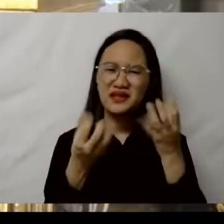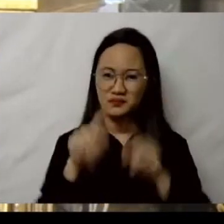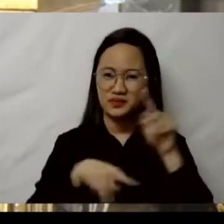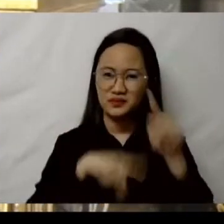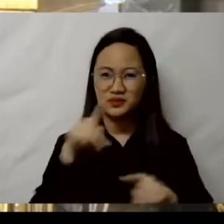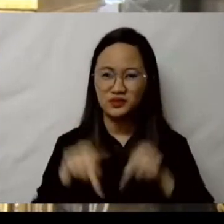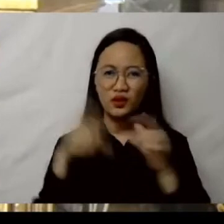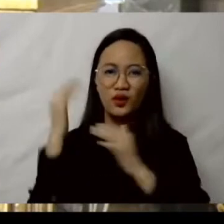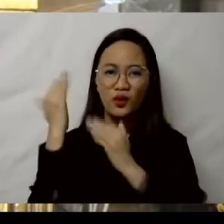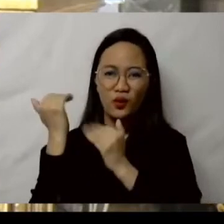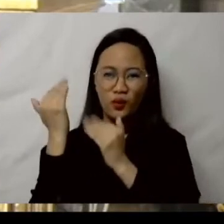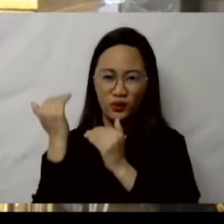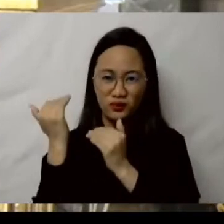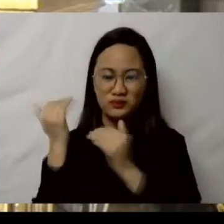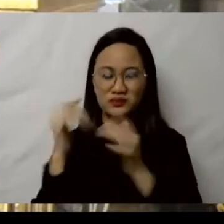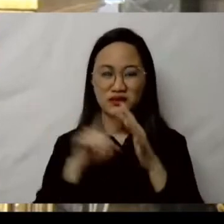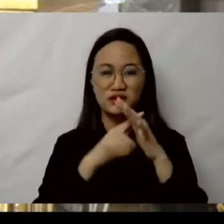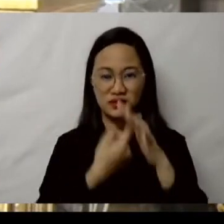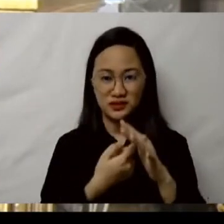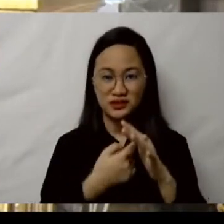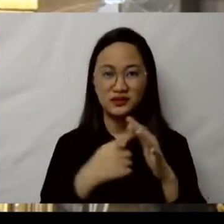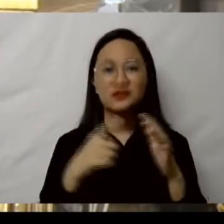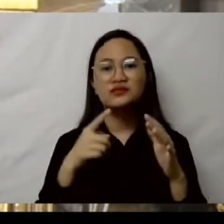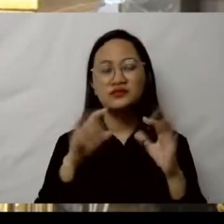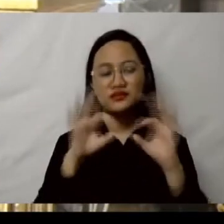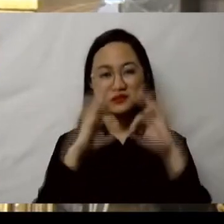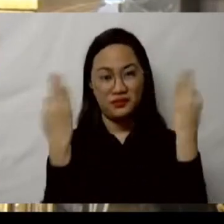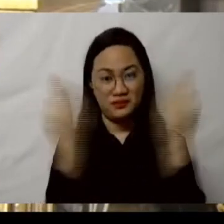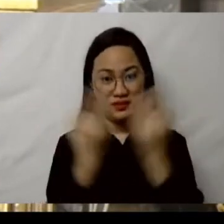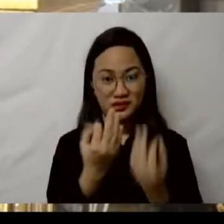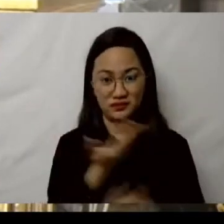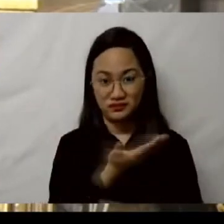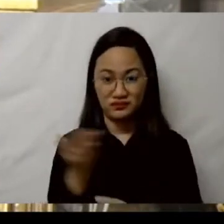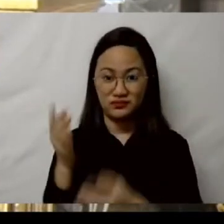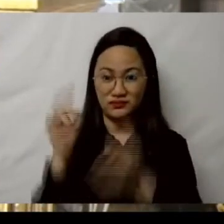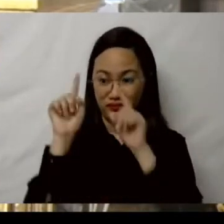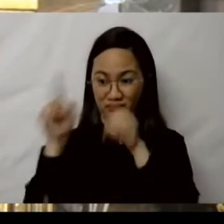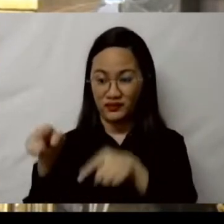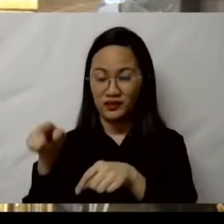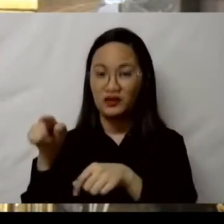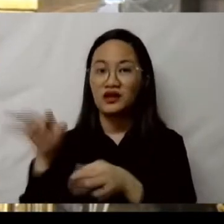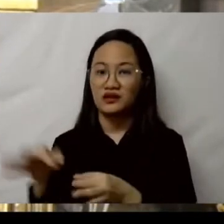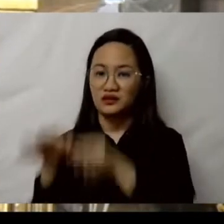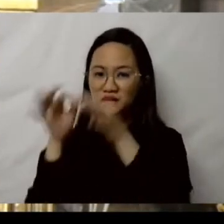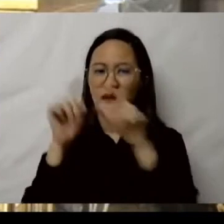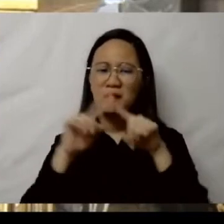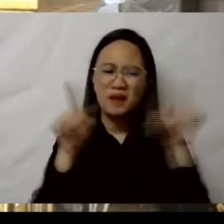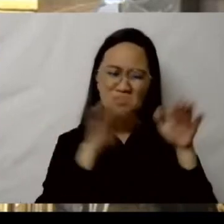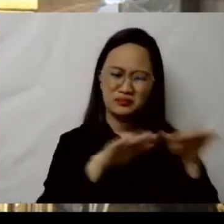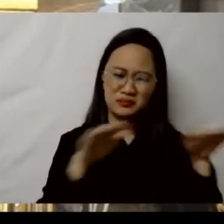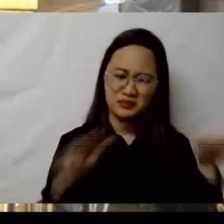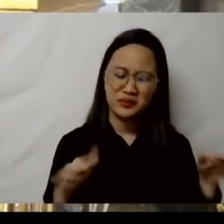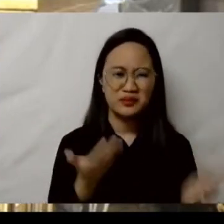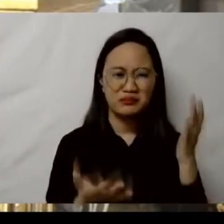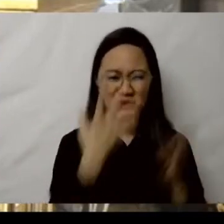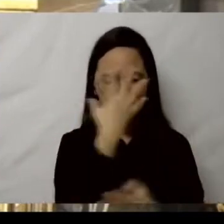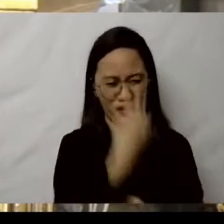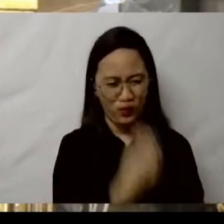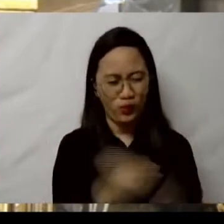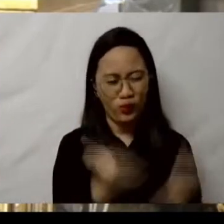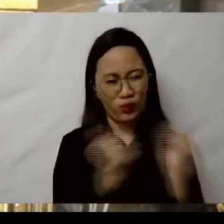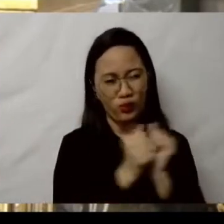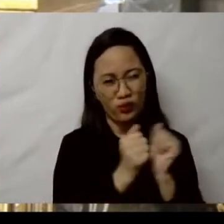families. Kumusta ang mga anak mo? Nagsisimba ka nga. Yung mga anak mo, kumusta? Tulog pa rin. yung mga kasama mo sa bahay. Do